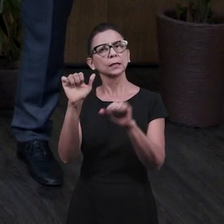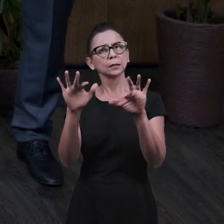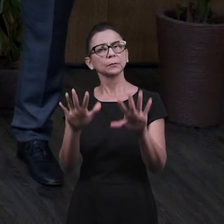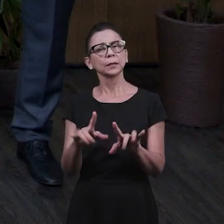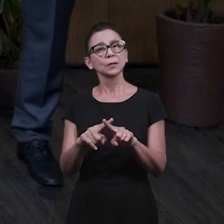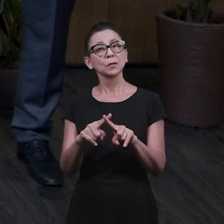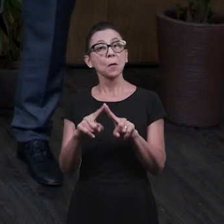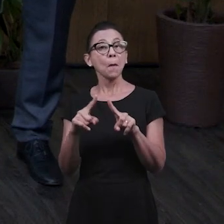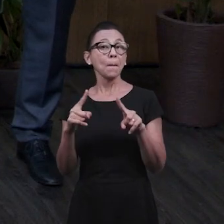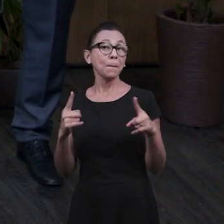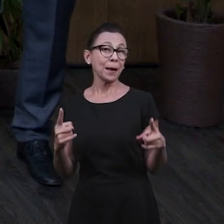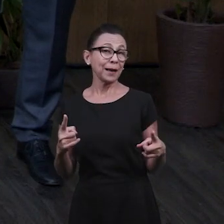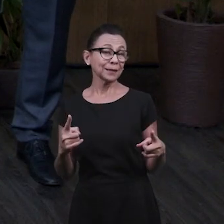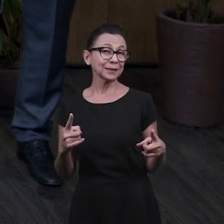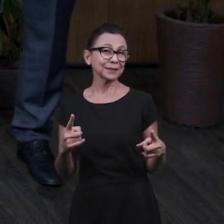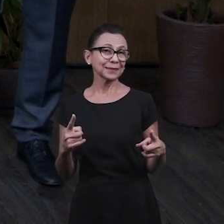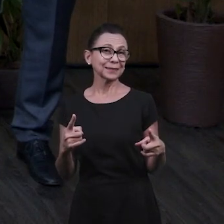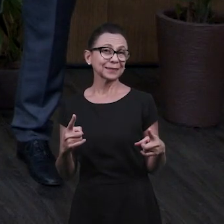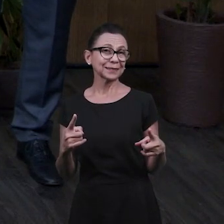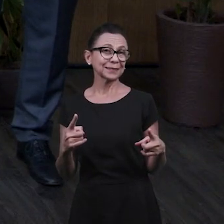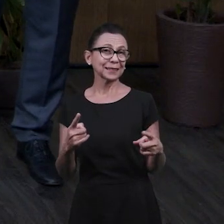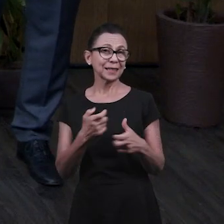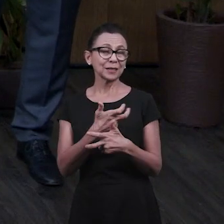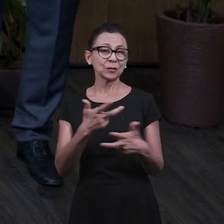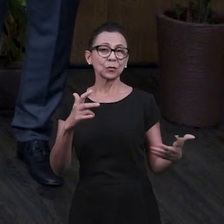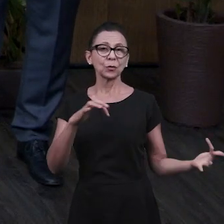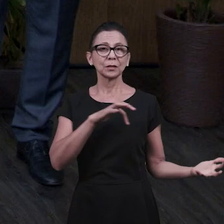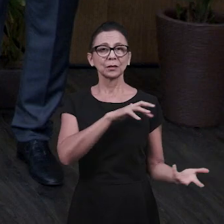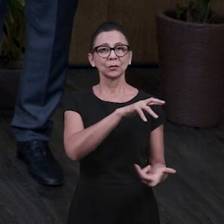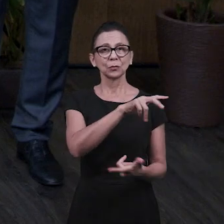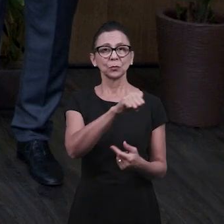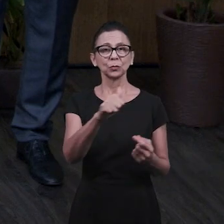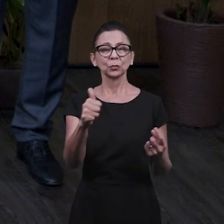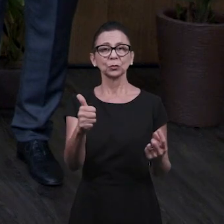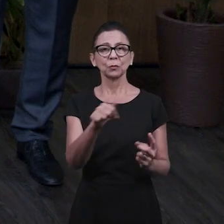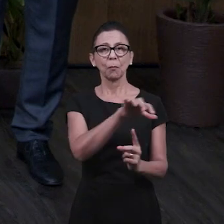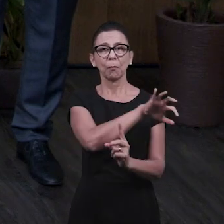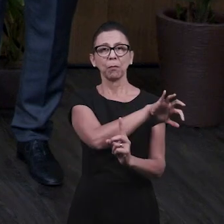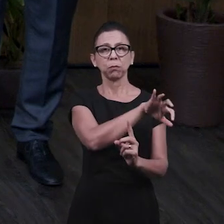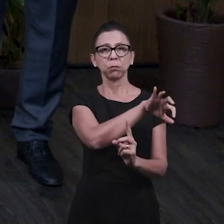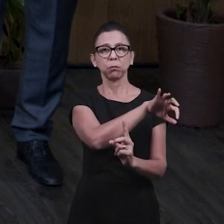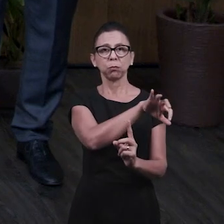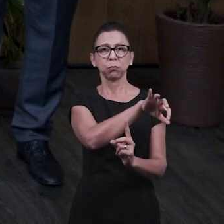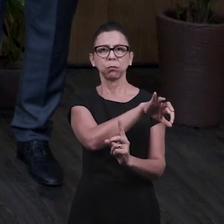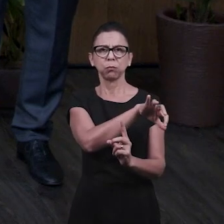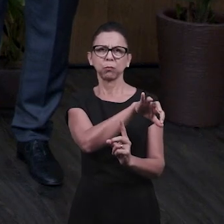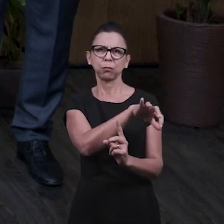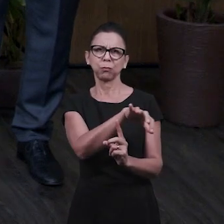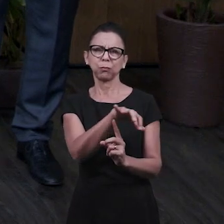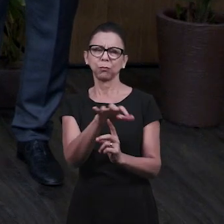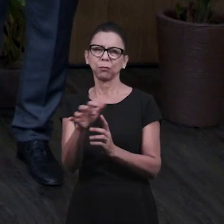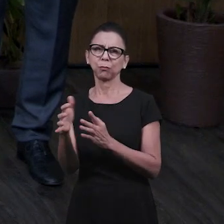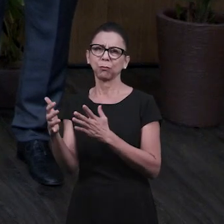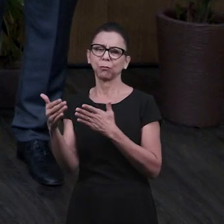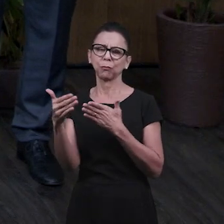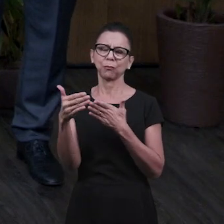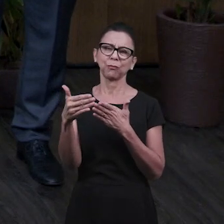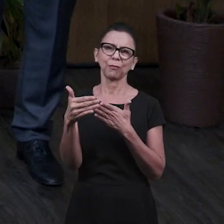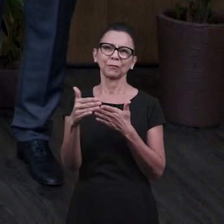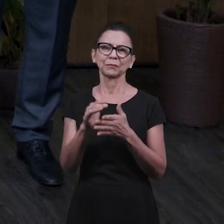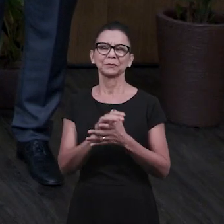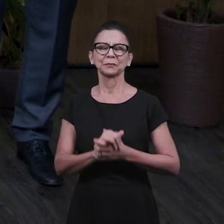des choses de ce monde et finissent pour ne pas retenir ce que Dieu nous donne. Comme a